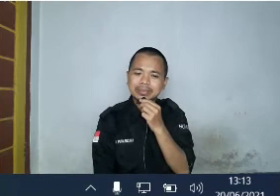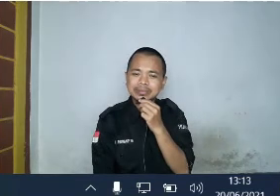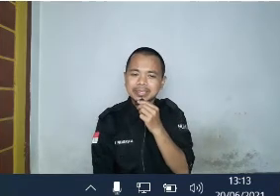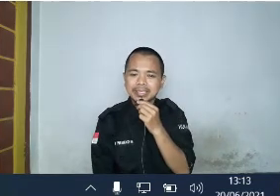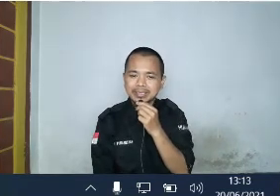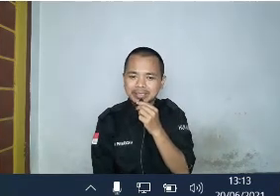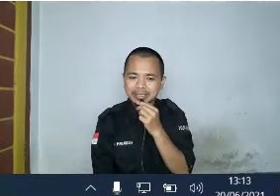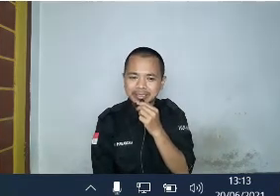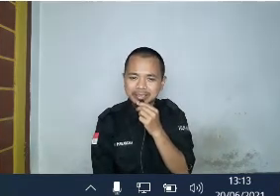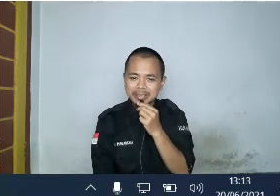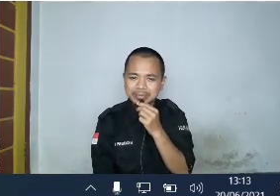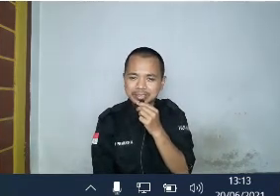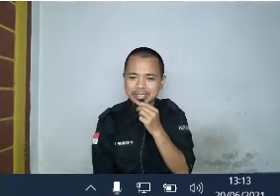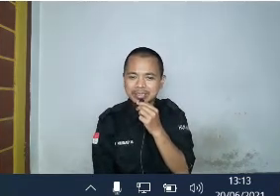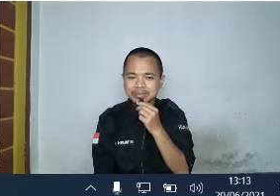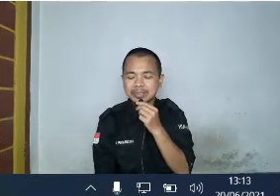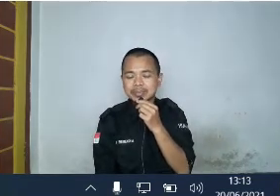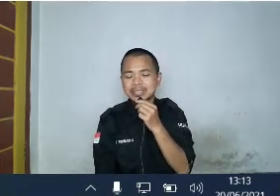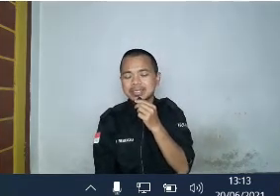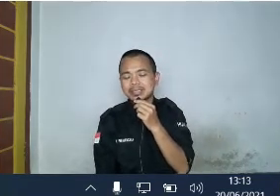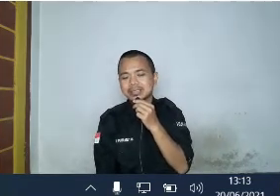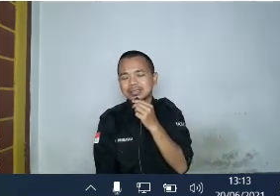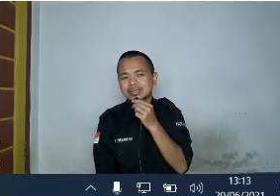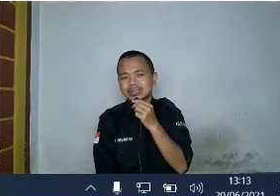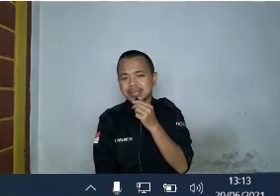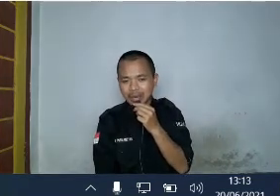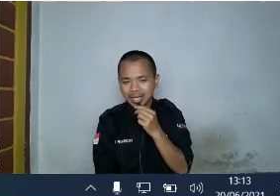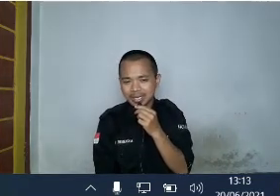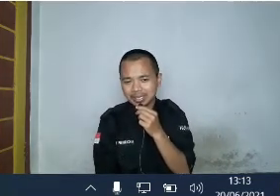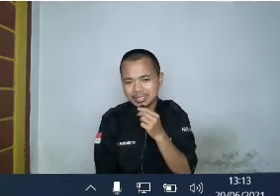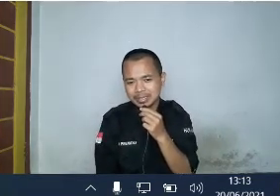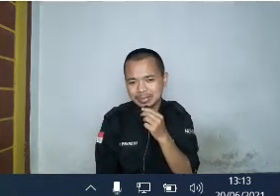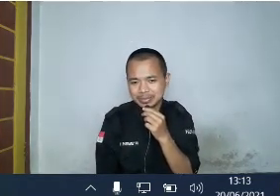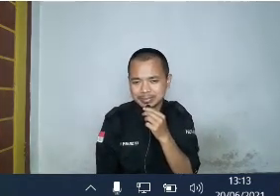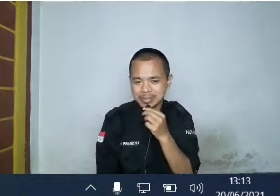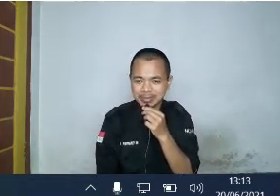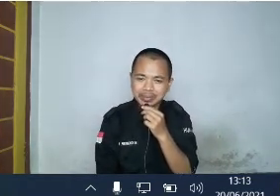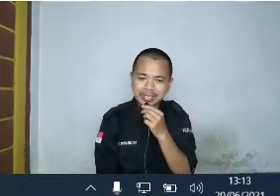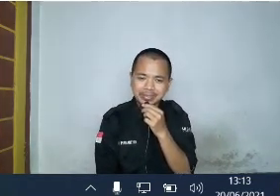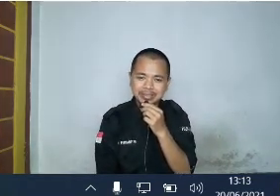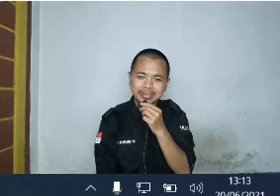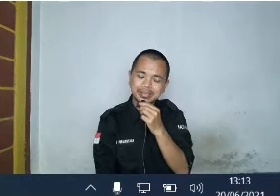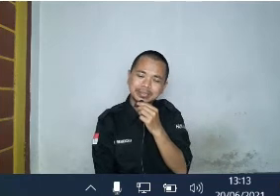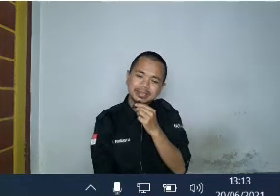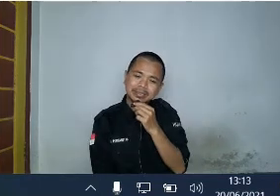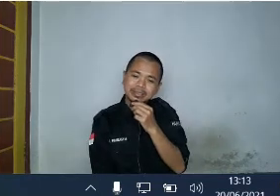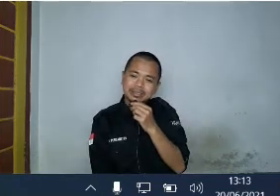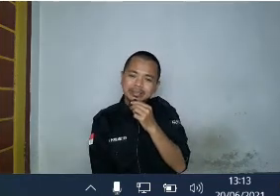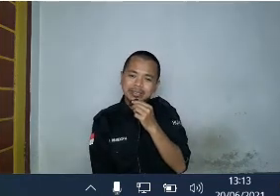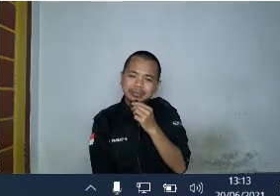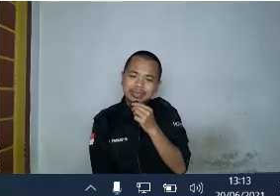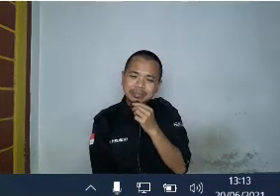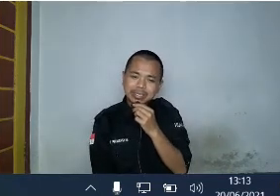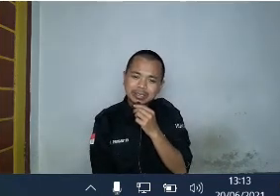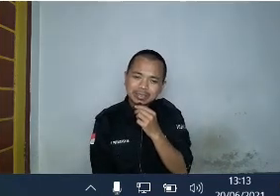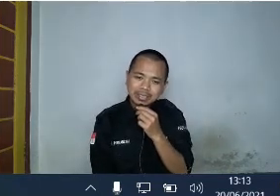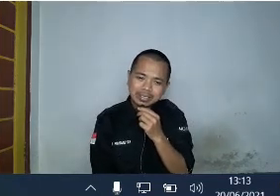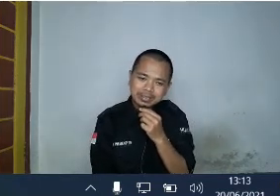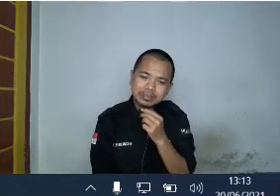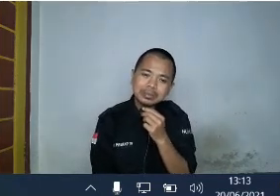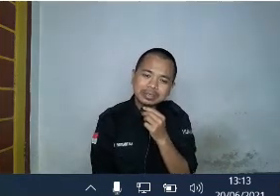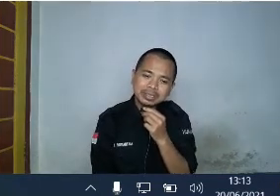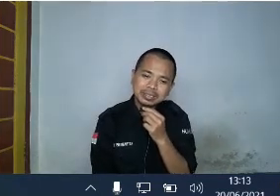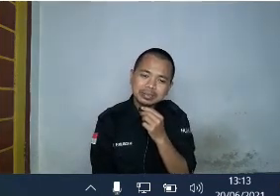enam mata kuliah yang akan diujikan untuk semester the dua ya saya masuk sebesar 2 soalnya yang pertama